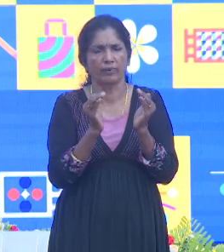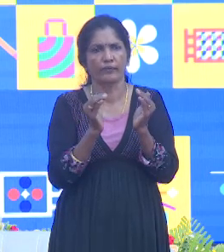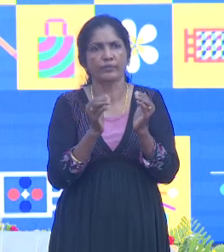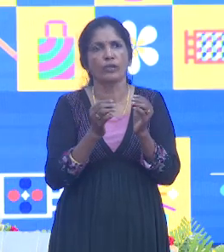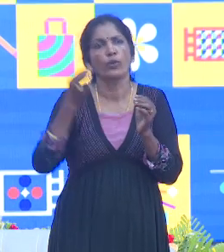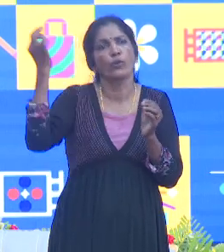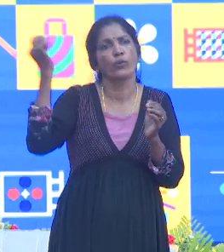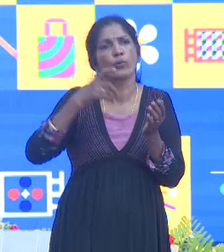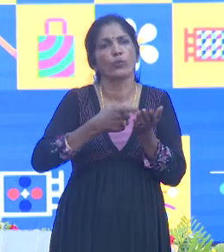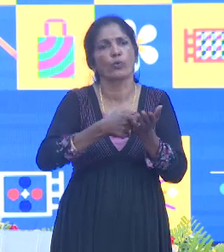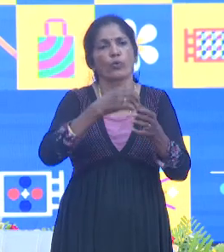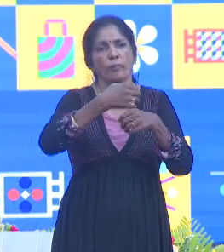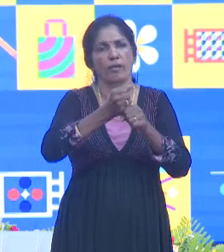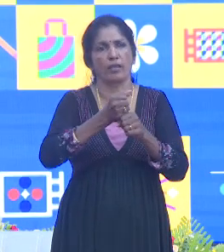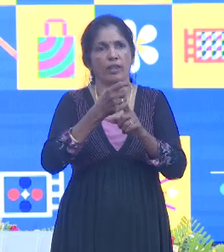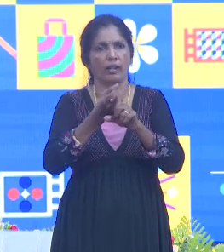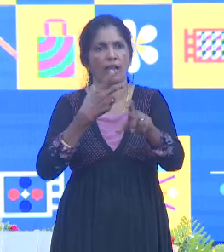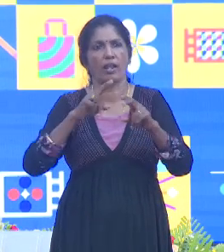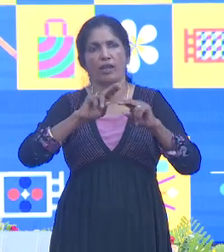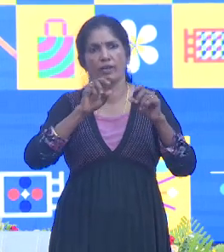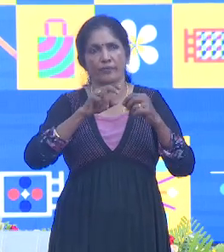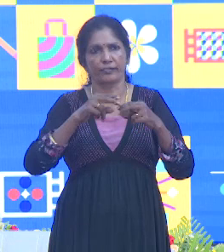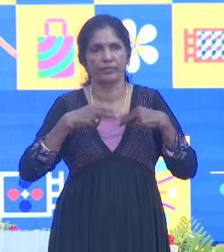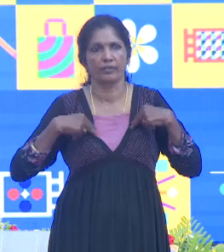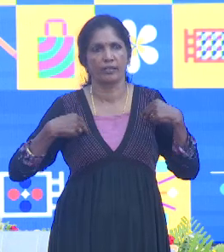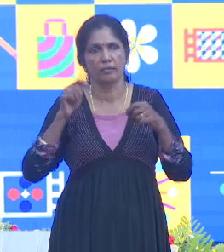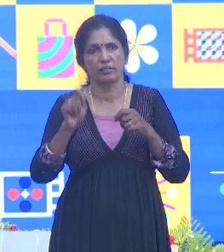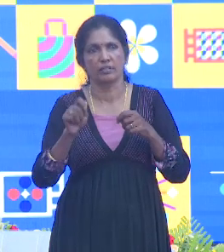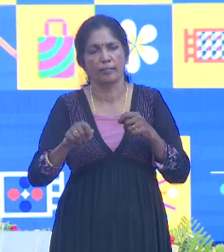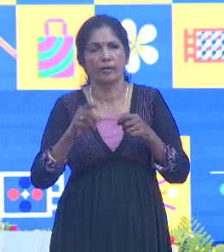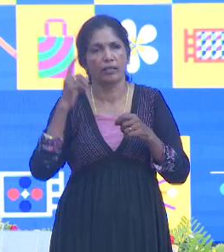ഒരു പുതിയ നിയമം നിർമ്മിക്കുന്നതിനു വേണ്ടി കേരള നിയമസഭ ആലോചിച്ചു.